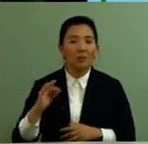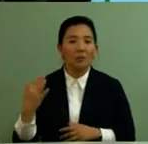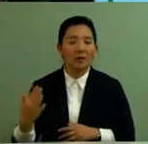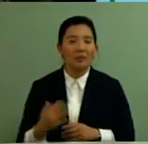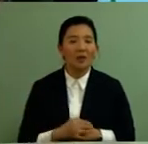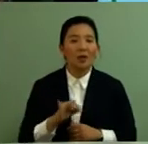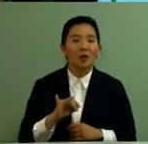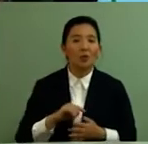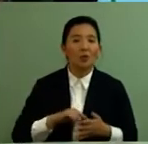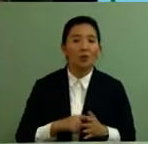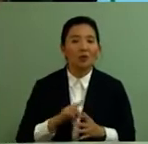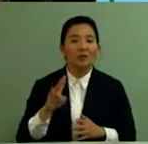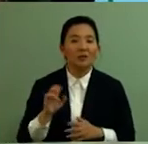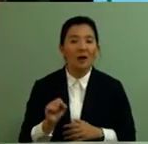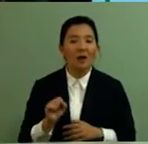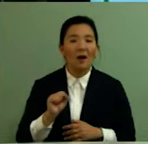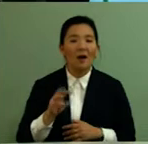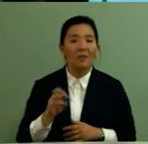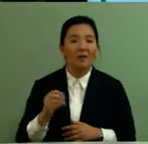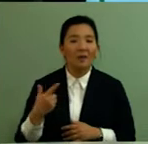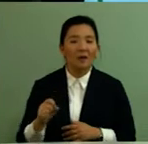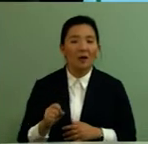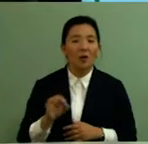0,05 и умножить на омега